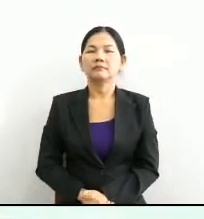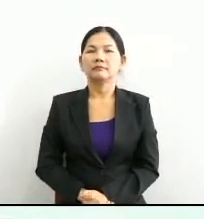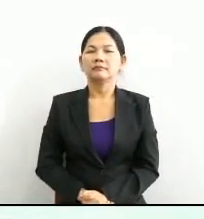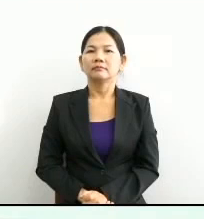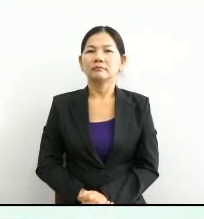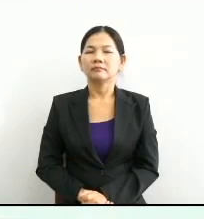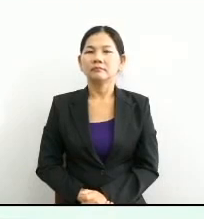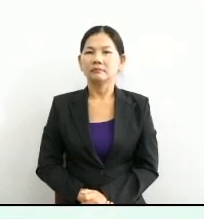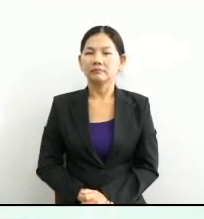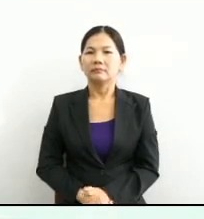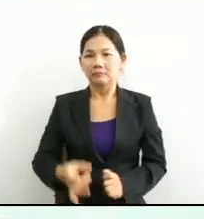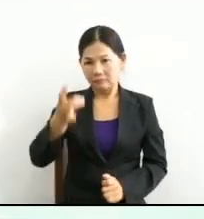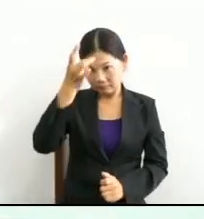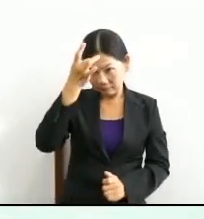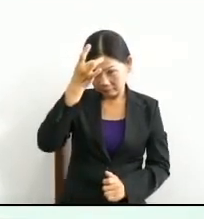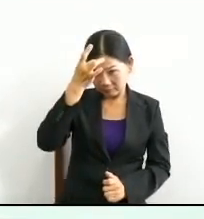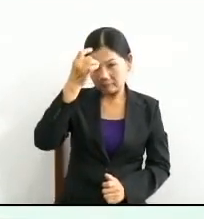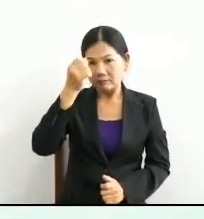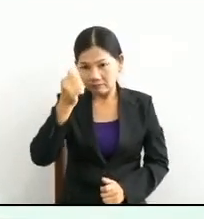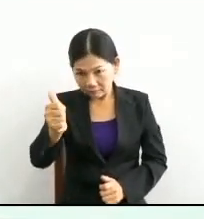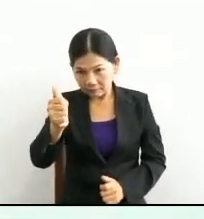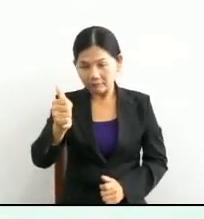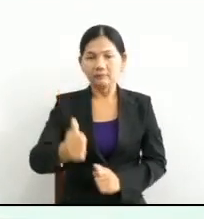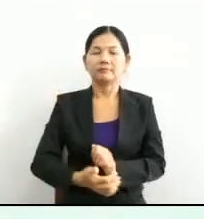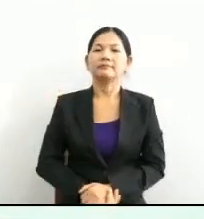miên bạch nha cứ mà nấu một cái nó có nát đo sai đẹp bạch nha